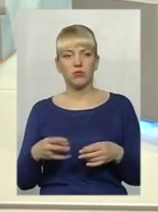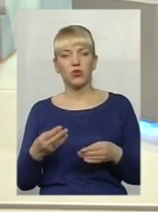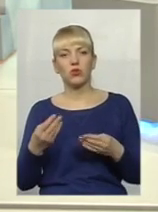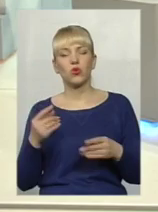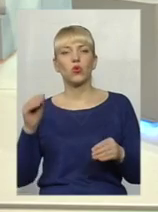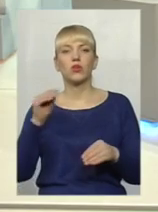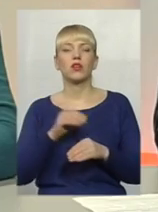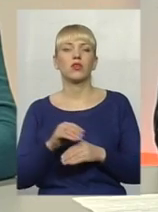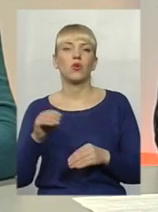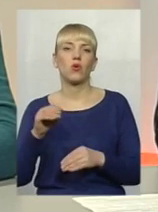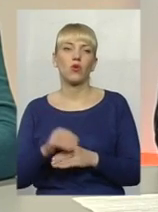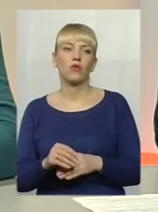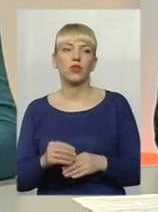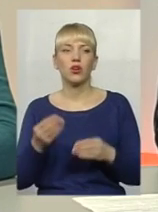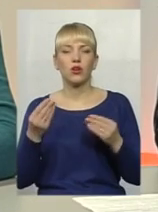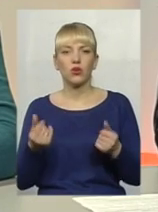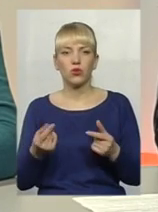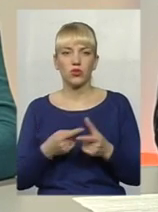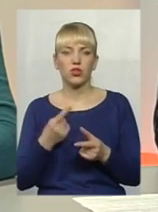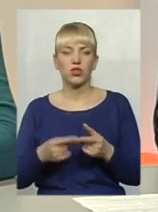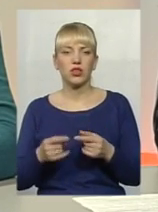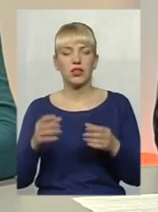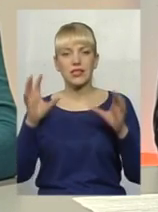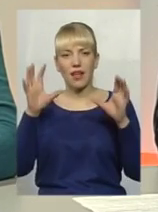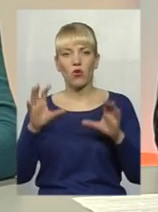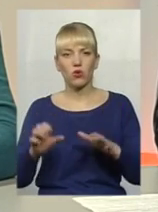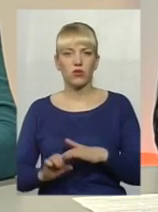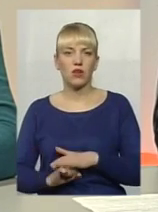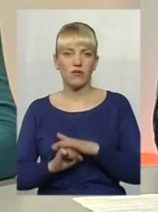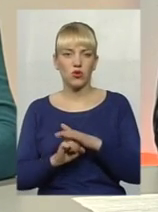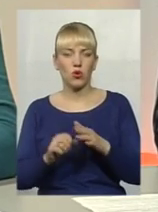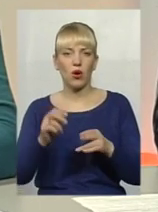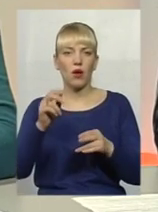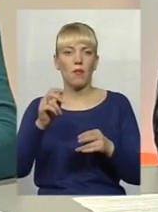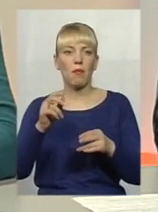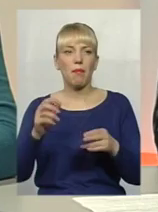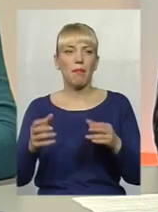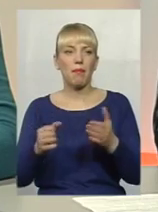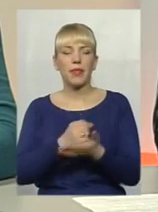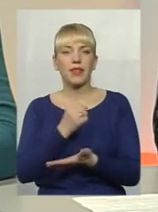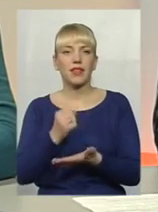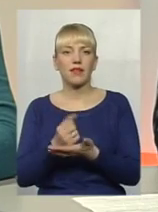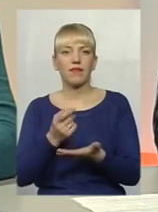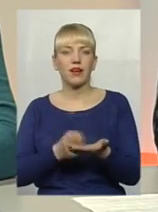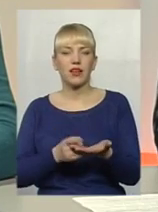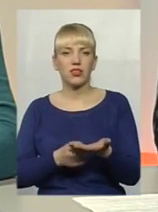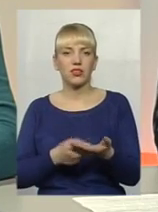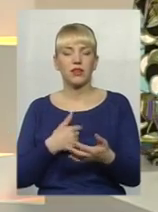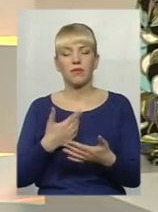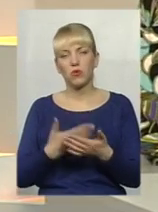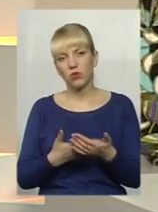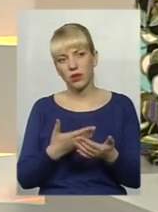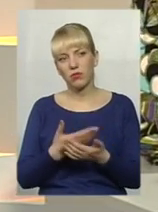чи якихось законодавчого підтвердження цьому. Ну, до прикладу, от ідея, я не